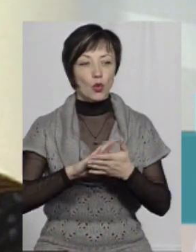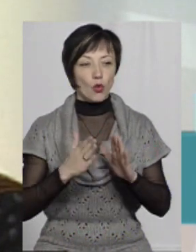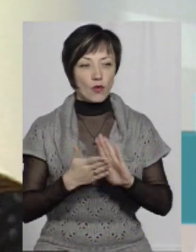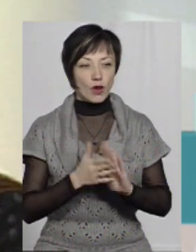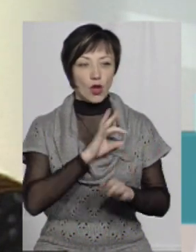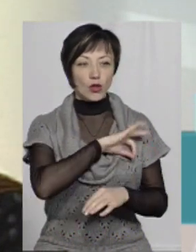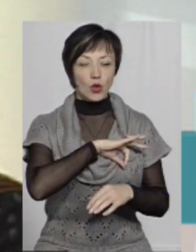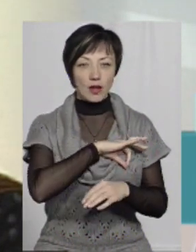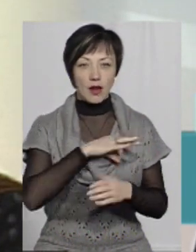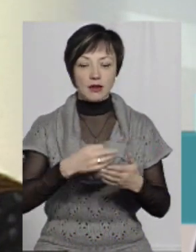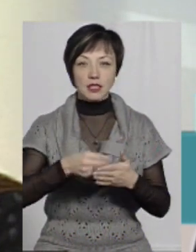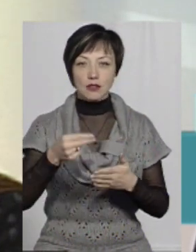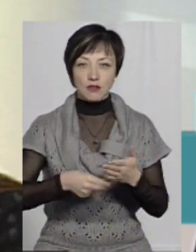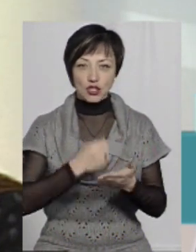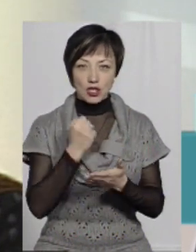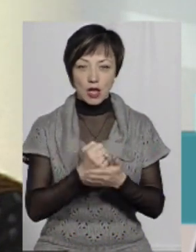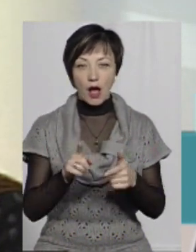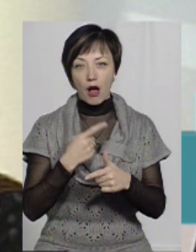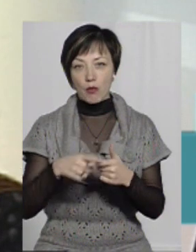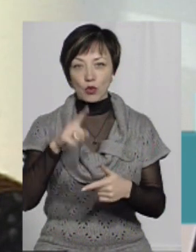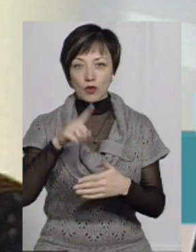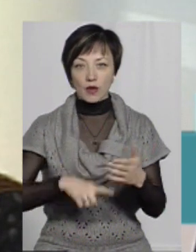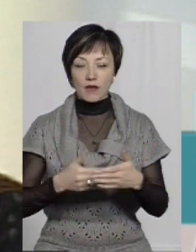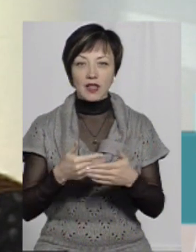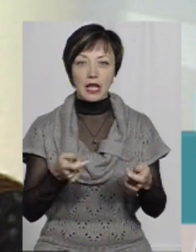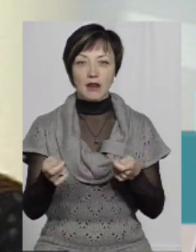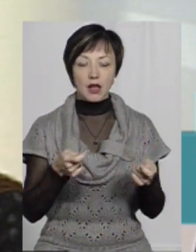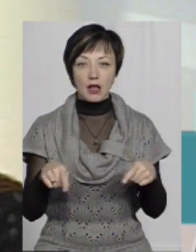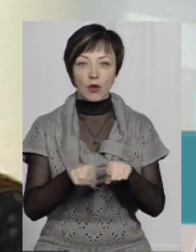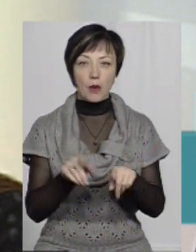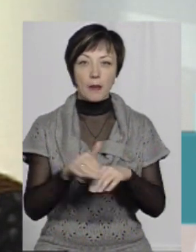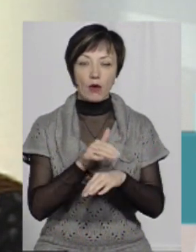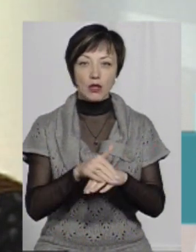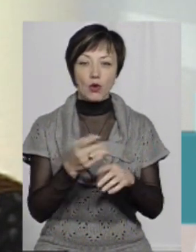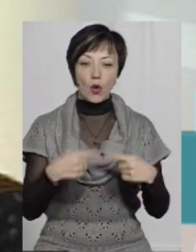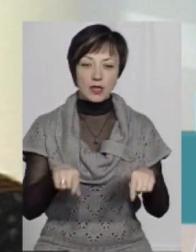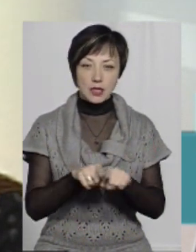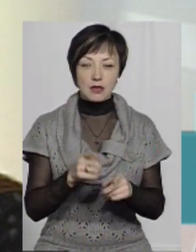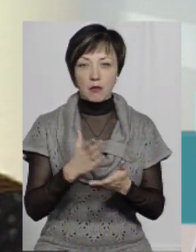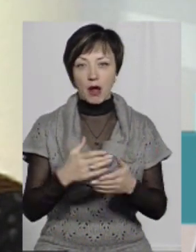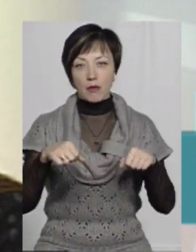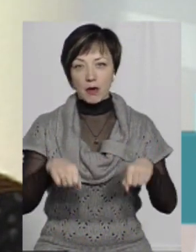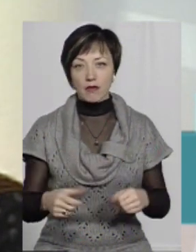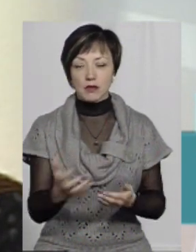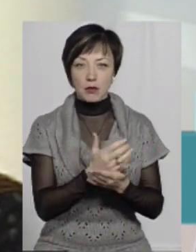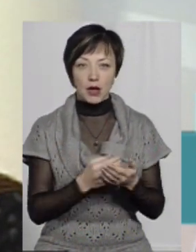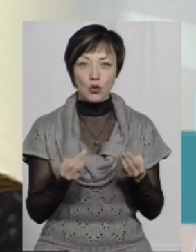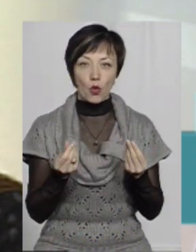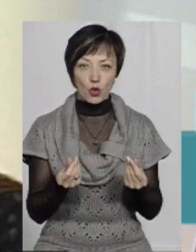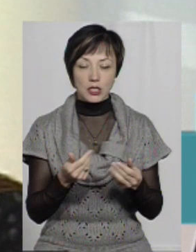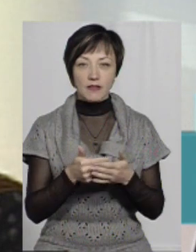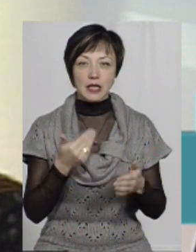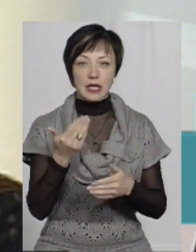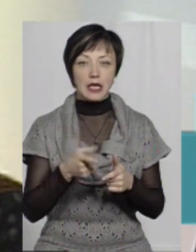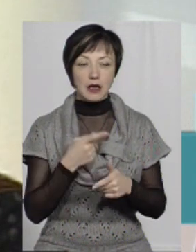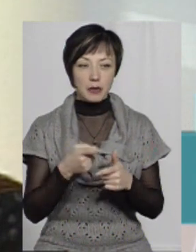договір нотаріально засвідчений або довіреність від керівника такої благодійної організації про те, що вона має право збирати кошти